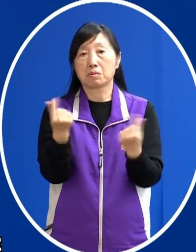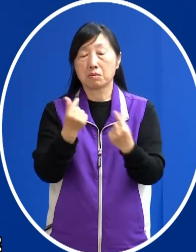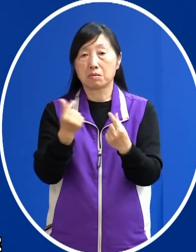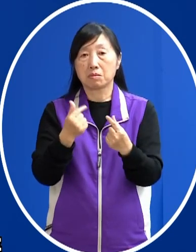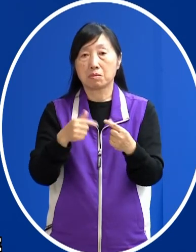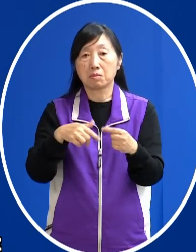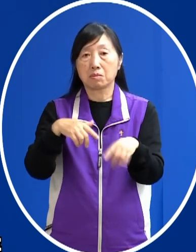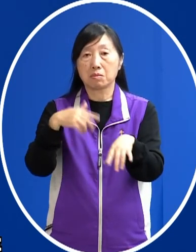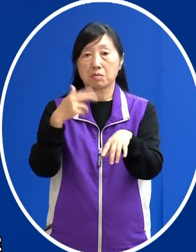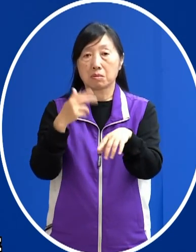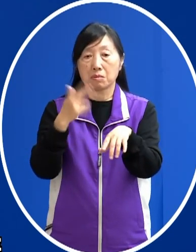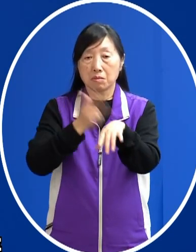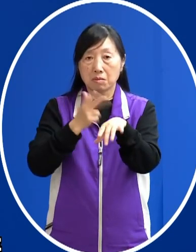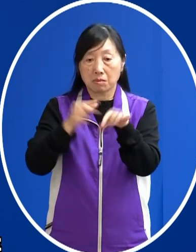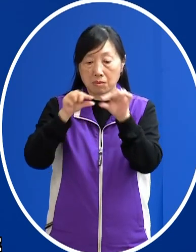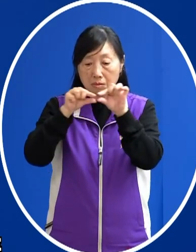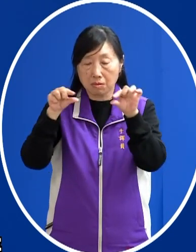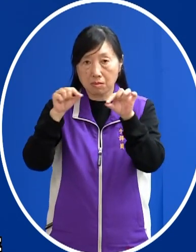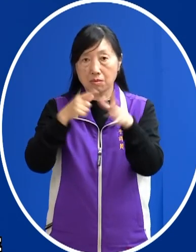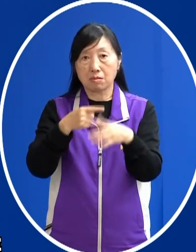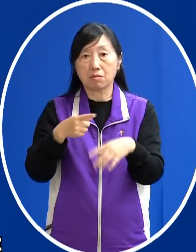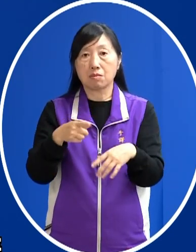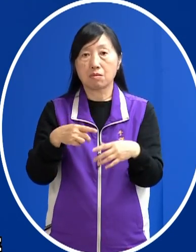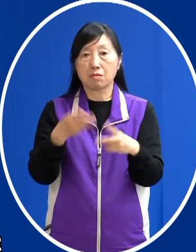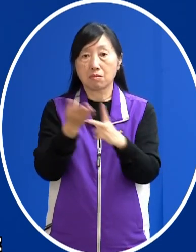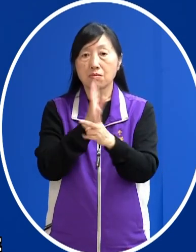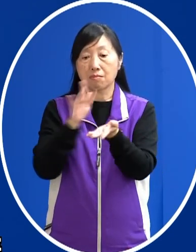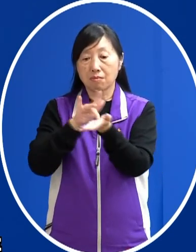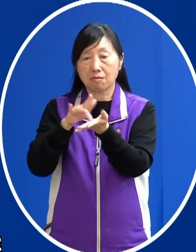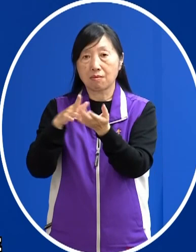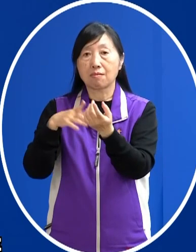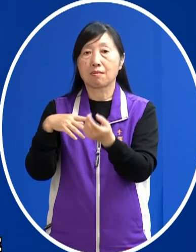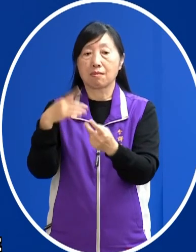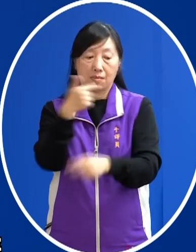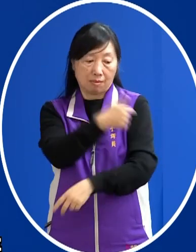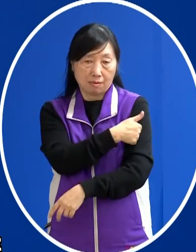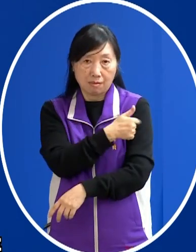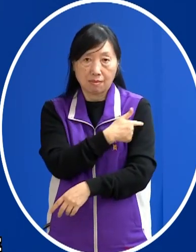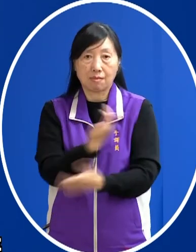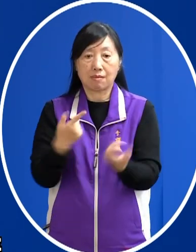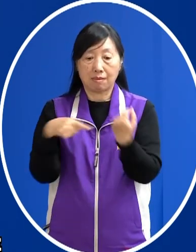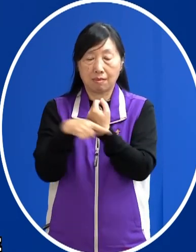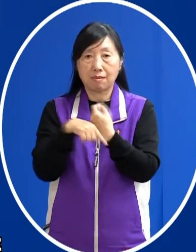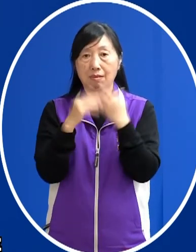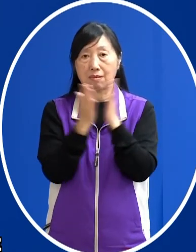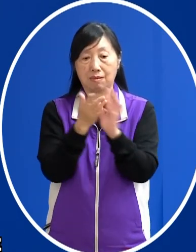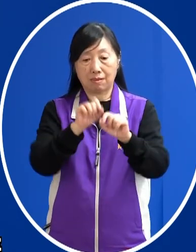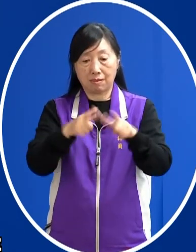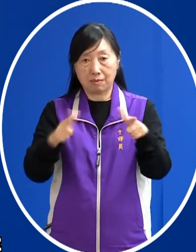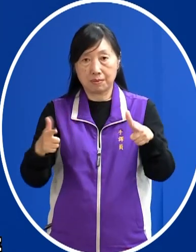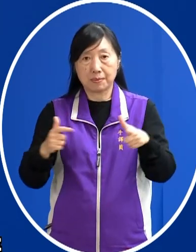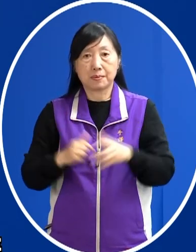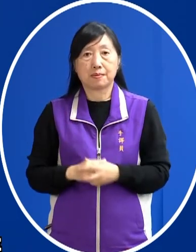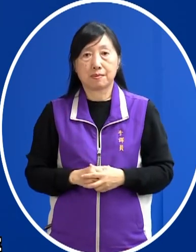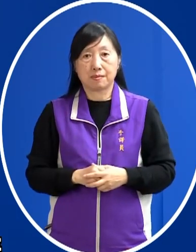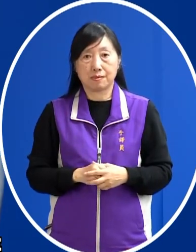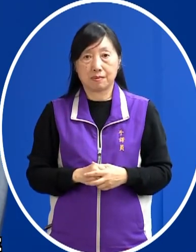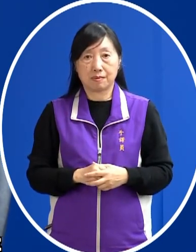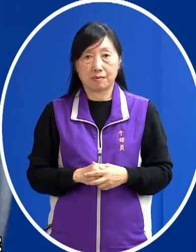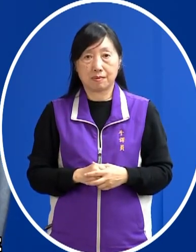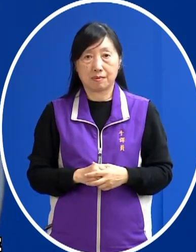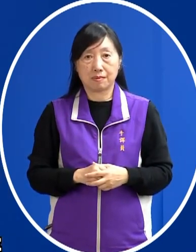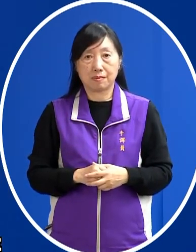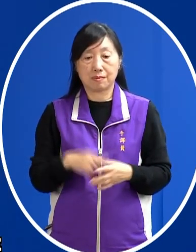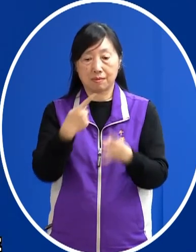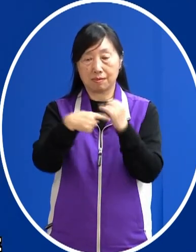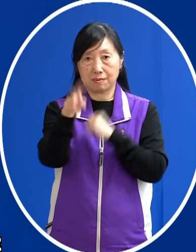开发，不管是对药物的研发或者对疫苗的这些发展它的面向非常多元。那